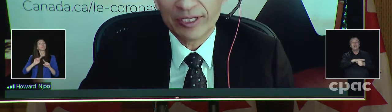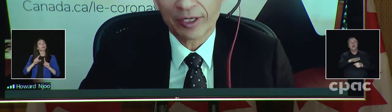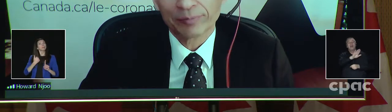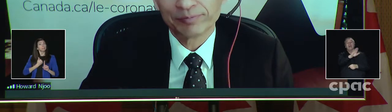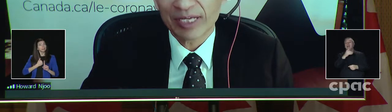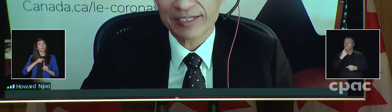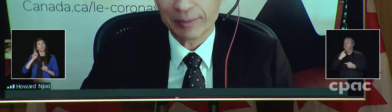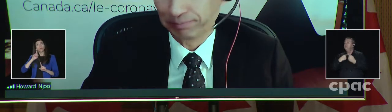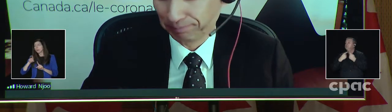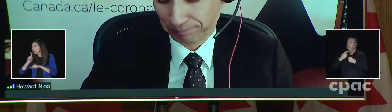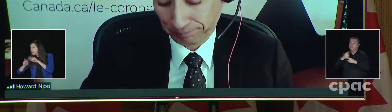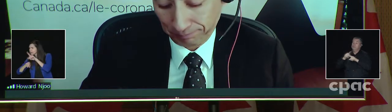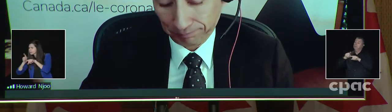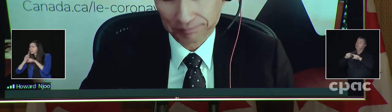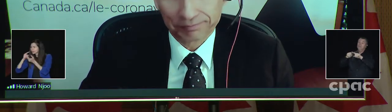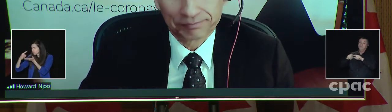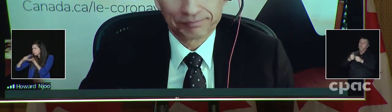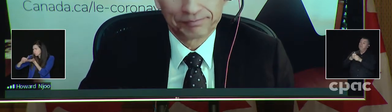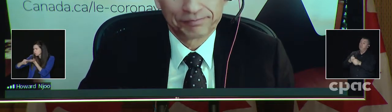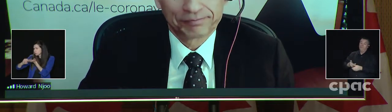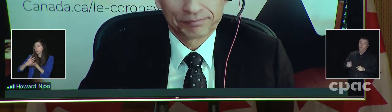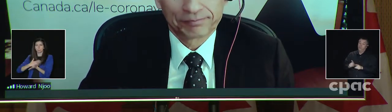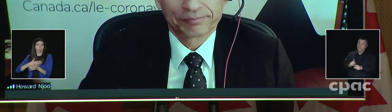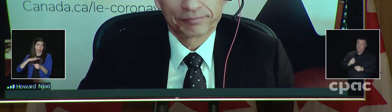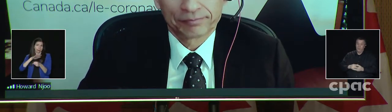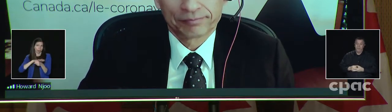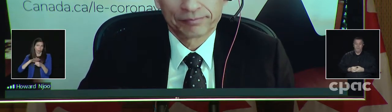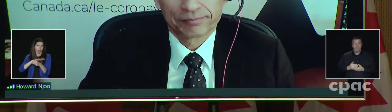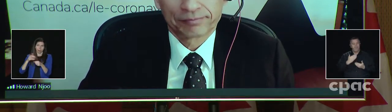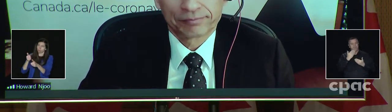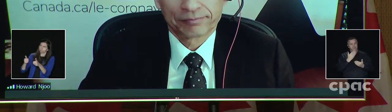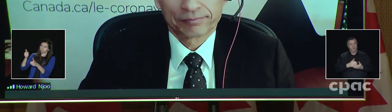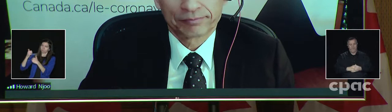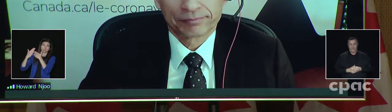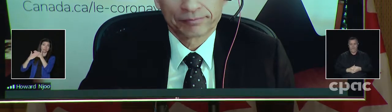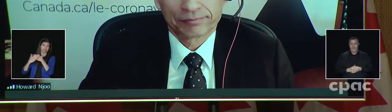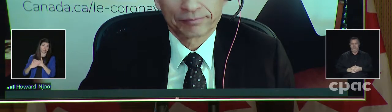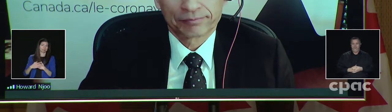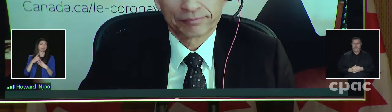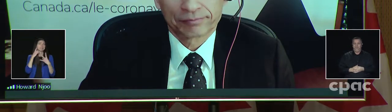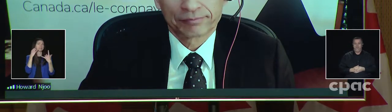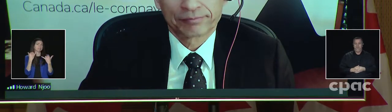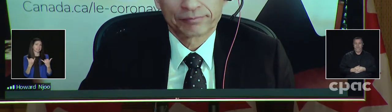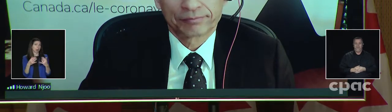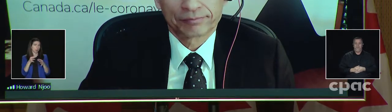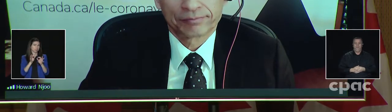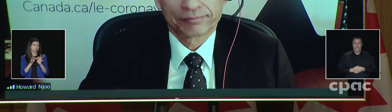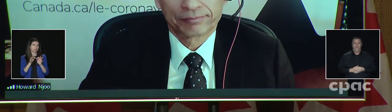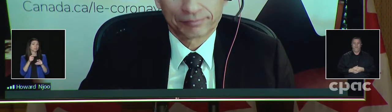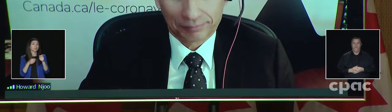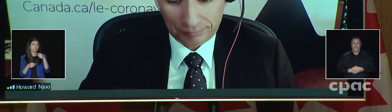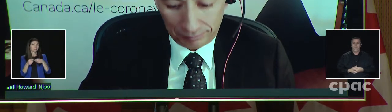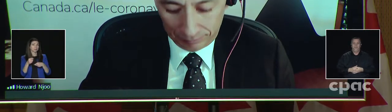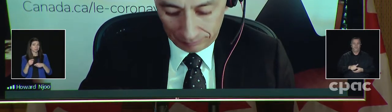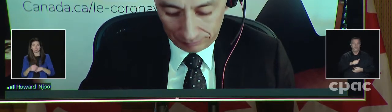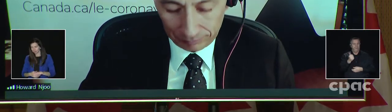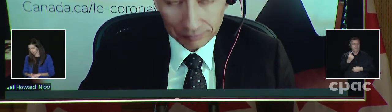me dire. Merci. Thank you. Kristen Agakute, sorry for that,